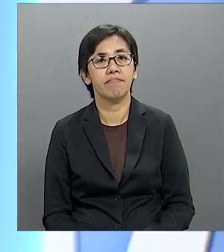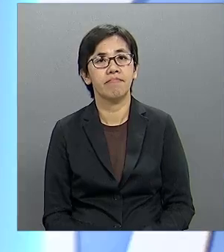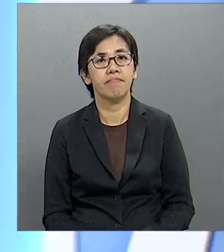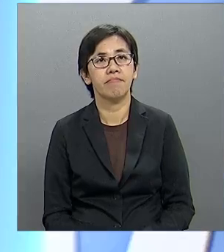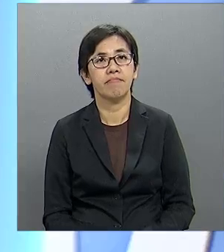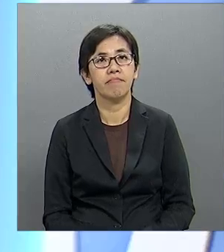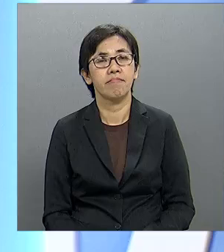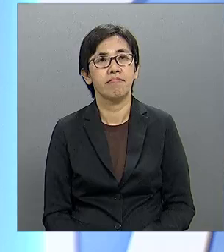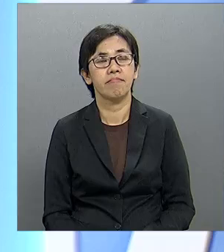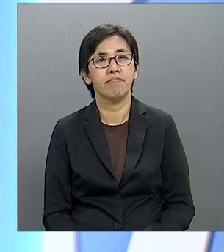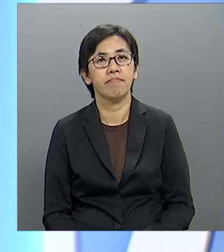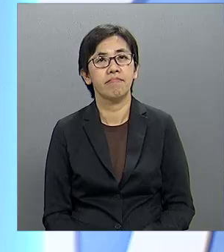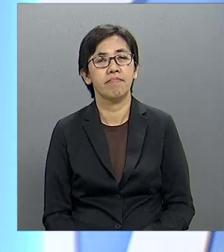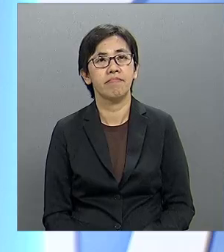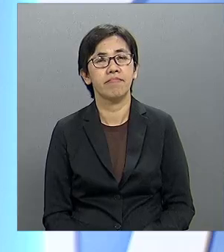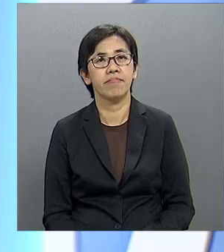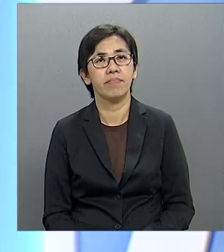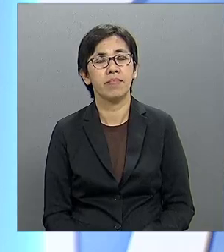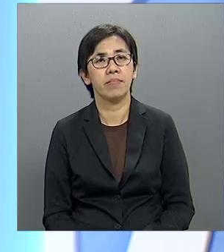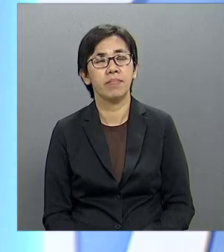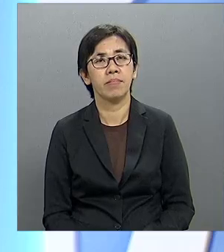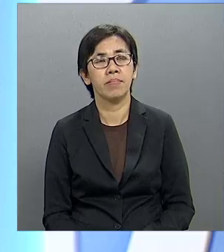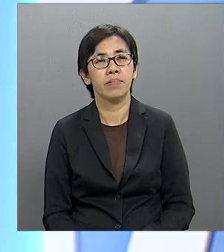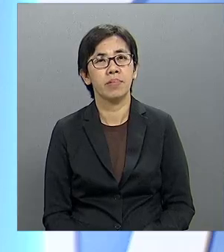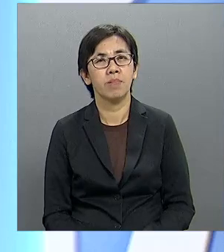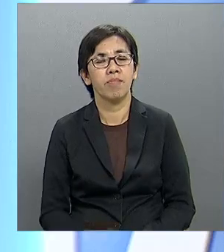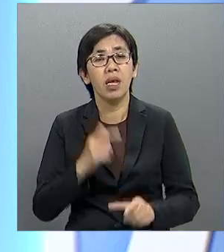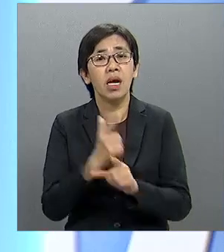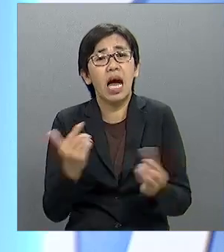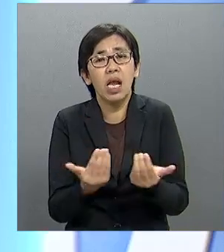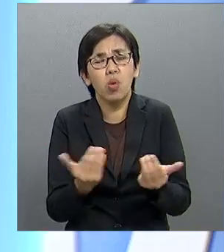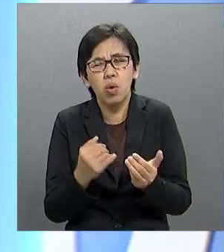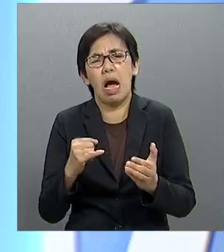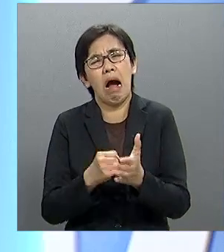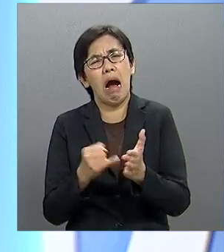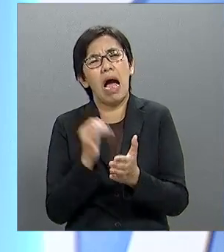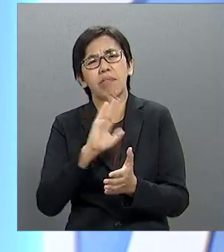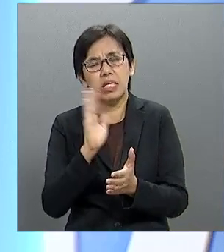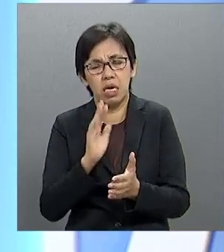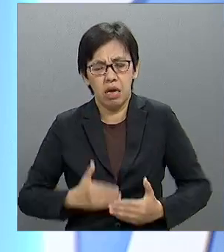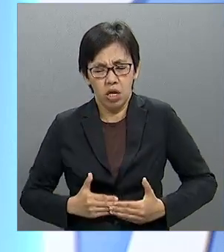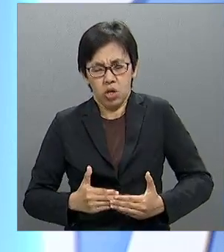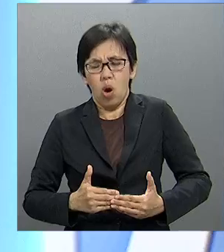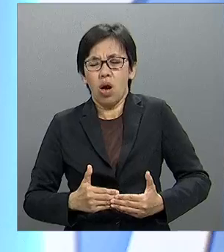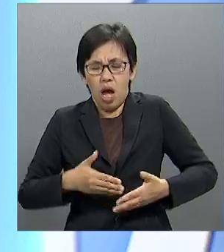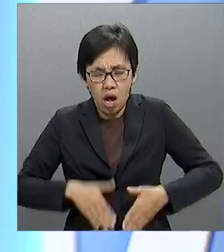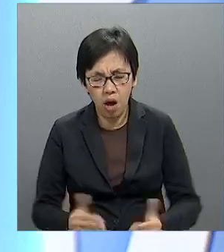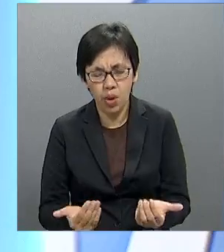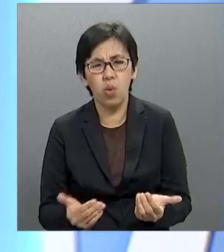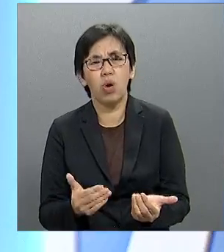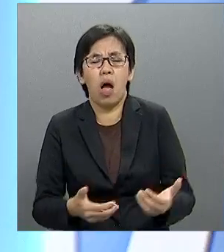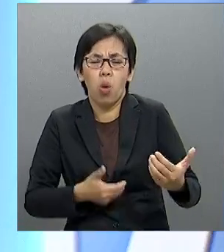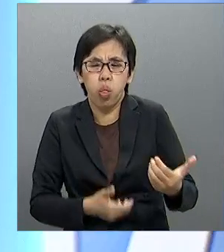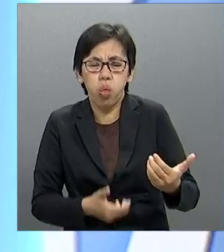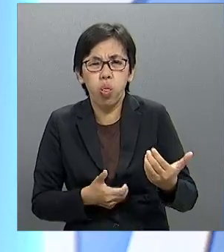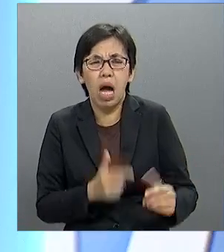ก็การตั้งครรภ์แล้วก็เลี้ยงดูลูกสักคนไม่ใช่เรื่องง่ายคุณผู้ชมเพราะฉะนั้นนะคะการตั้งครรภ์เมื่อพร้อมเนี่ยเป็นสิ่งหนึ่งที่เรา